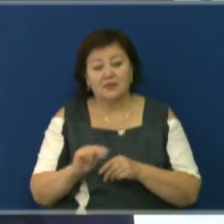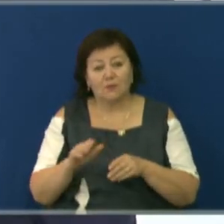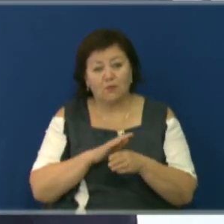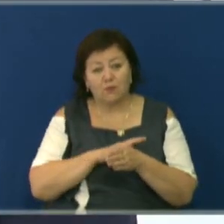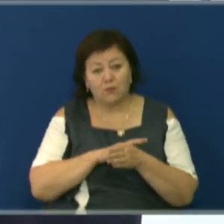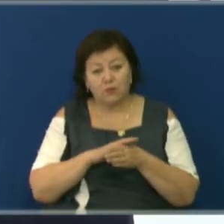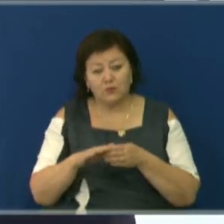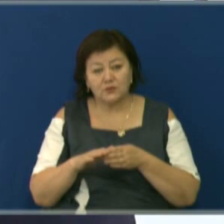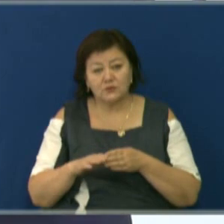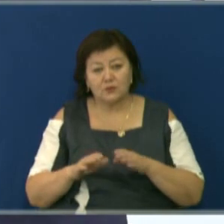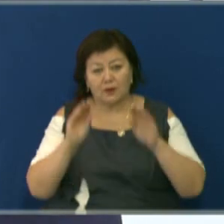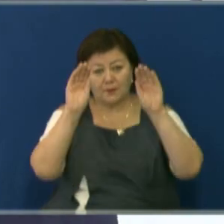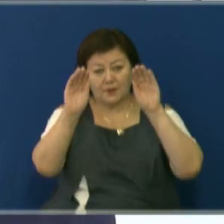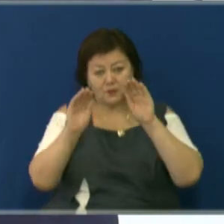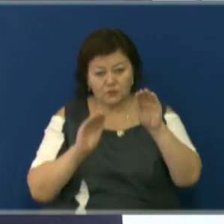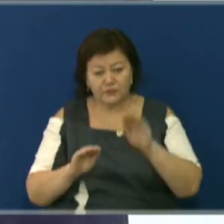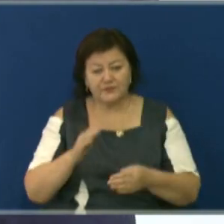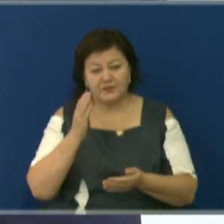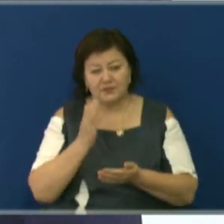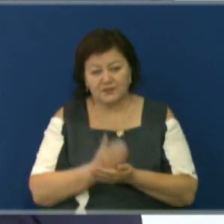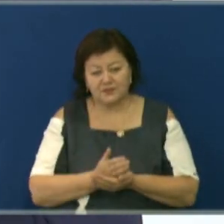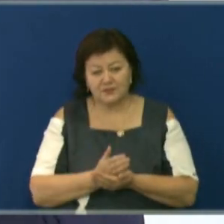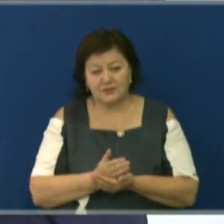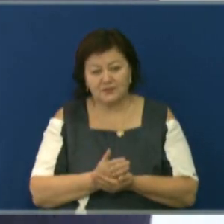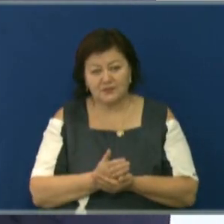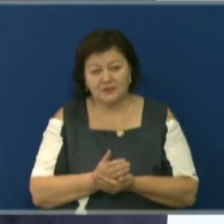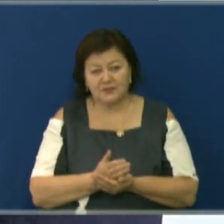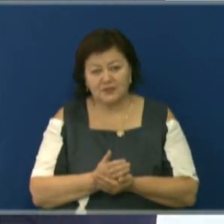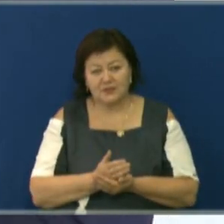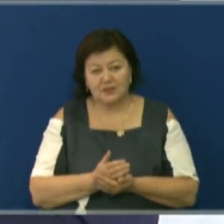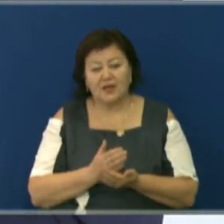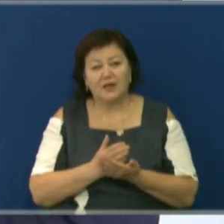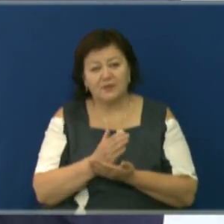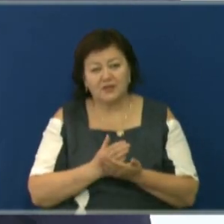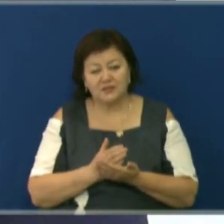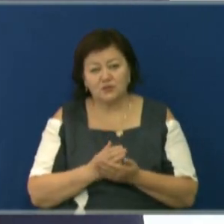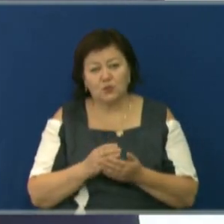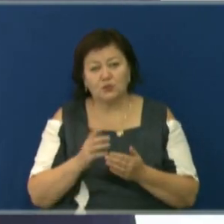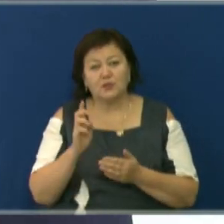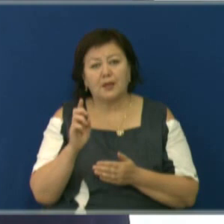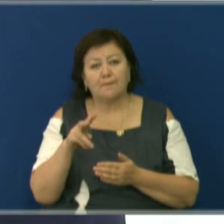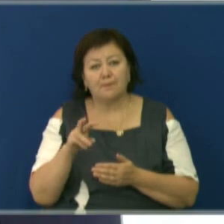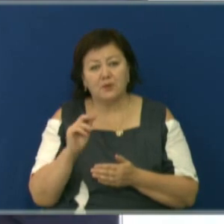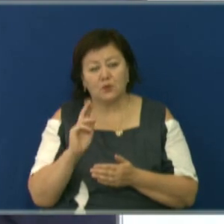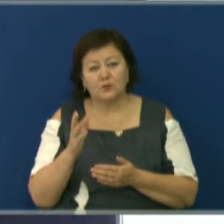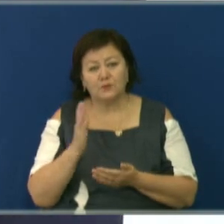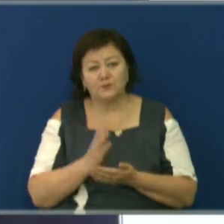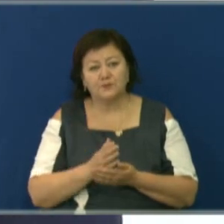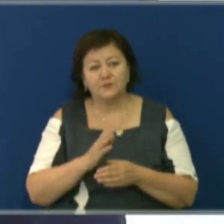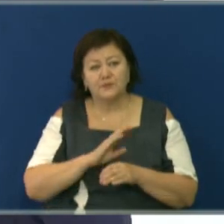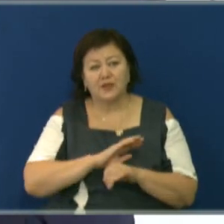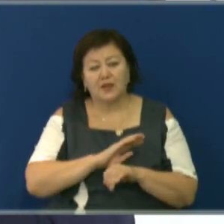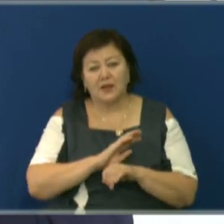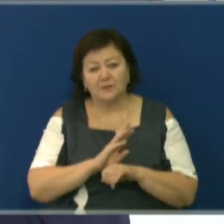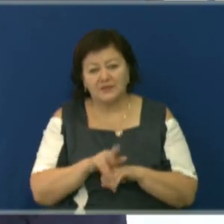оборудовано, имеется реанимационное отделение, операционный блок, реанимационное отделение обеспечено